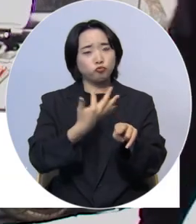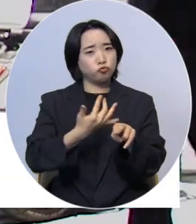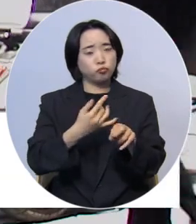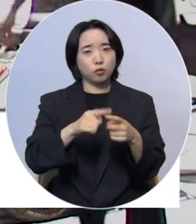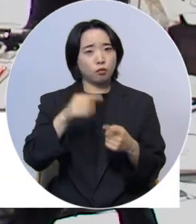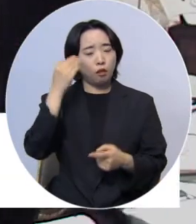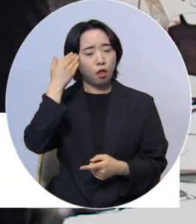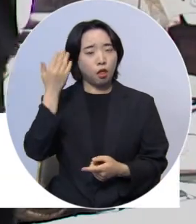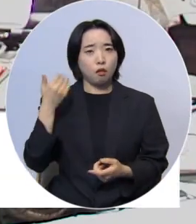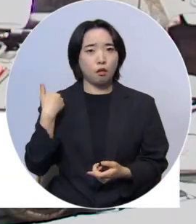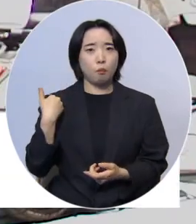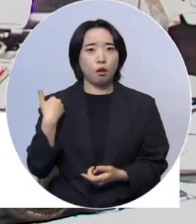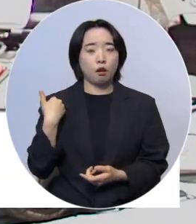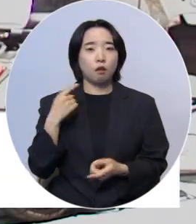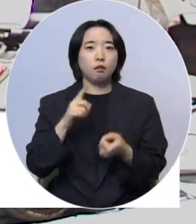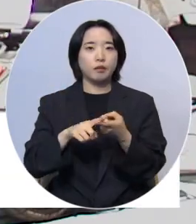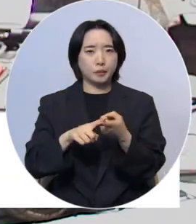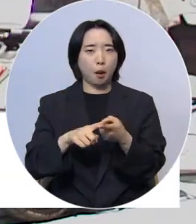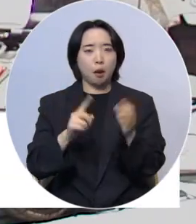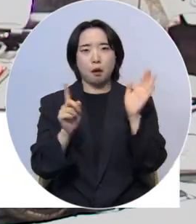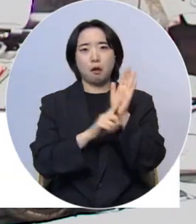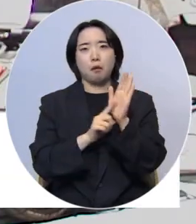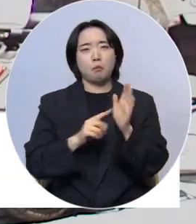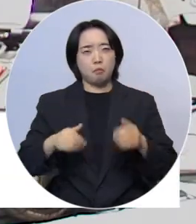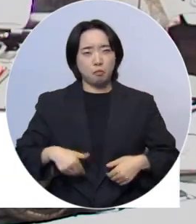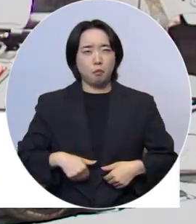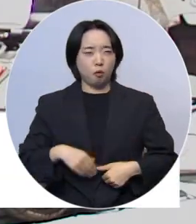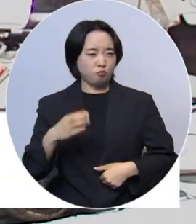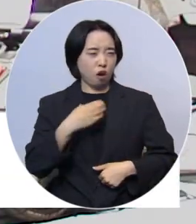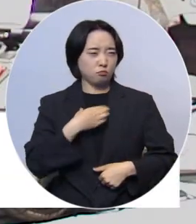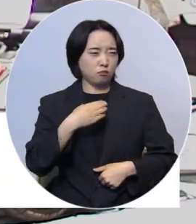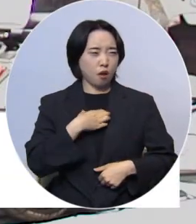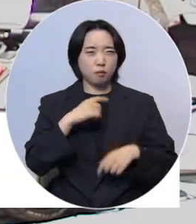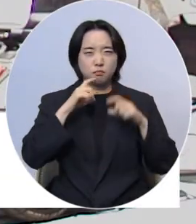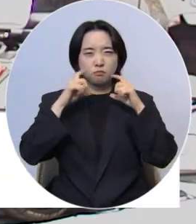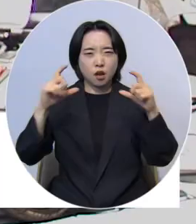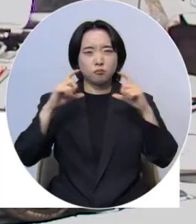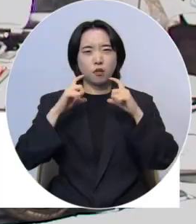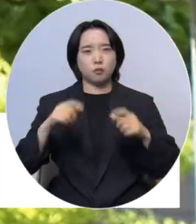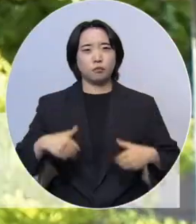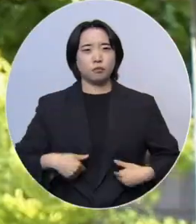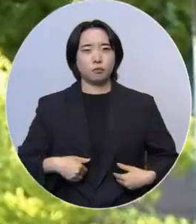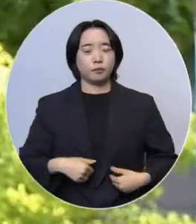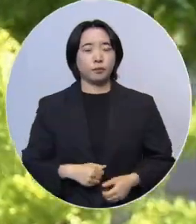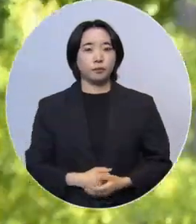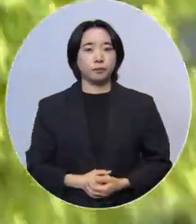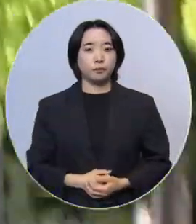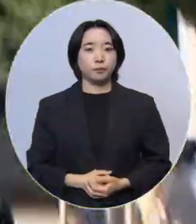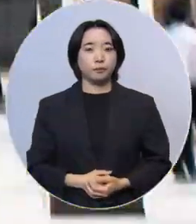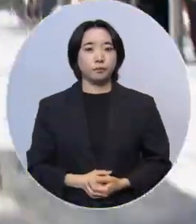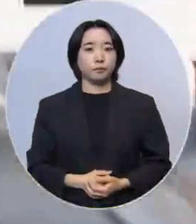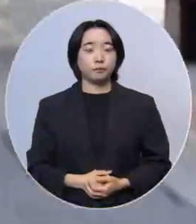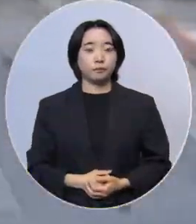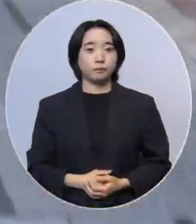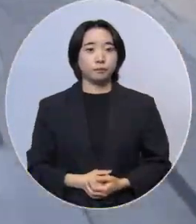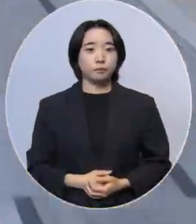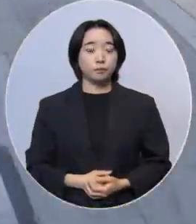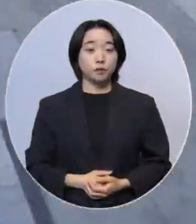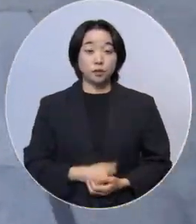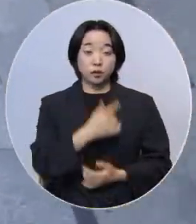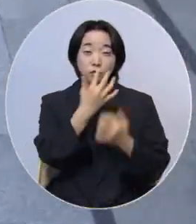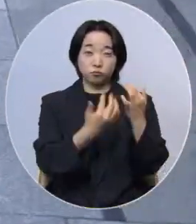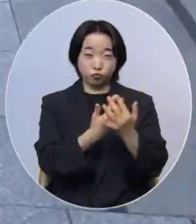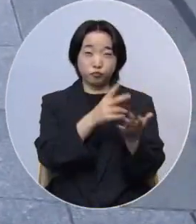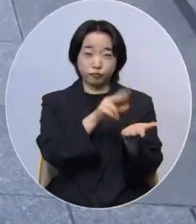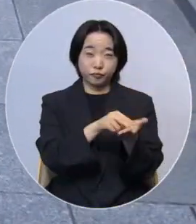부분에 대해서 조금 더 많이 알려줘야 되고 또 이런 위험성에 대해서 좀 더 인식이 높아져야 된다고 생각이 듭니다. 화재뿐만 아니라 불법 주정차